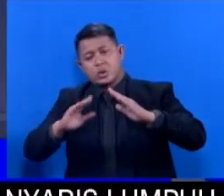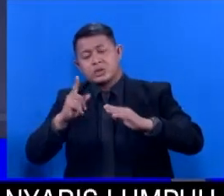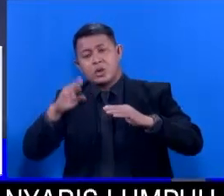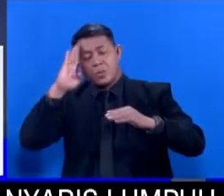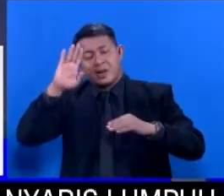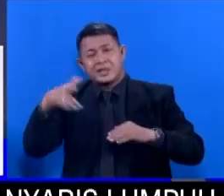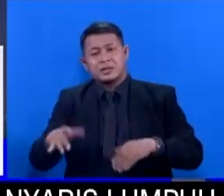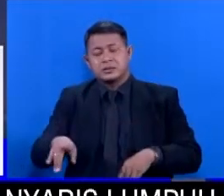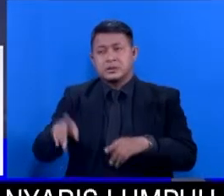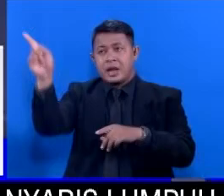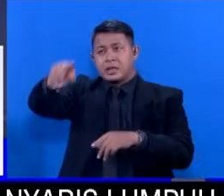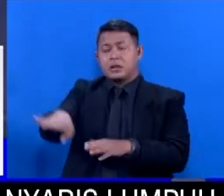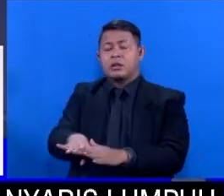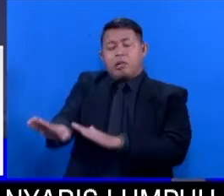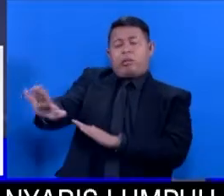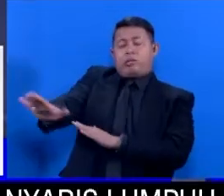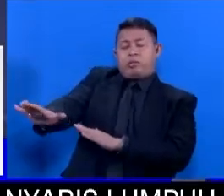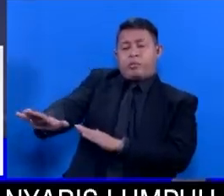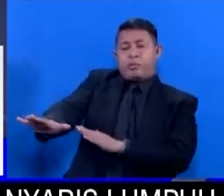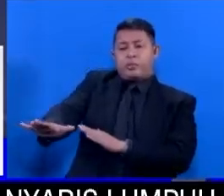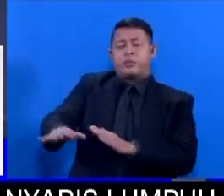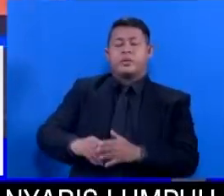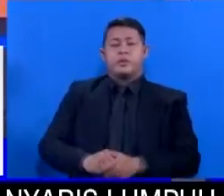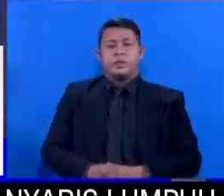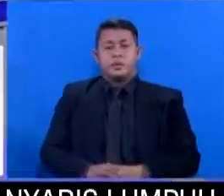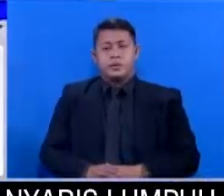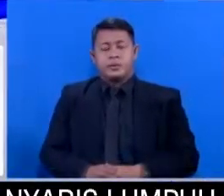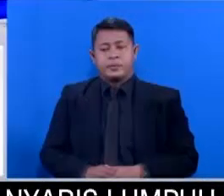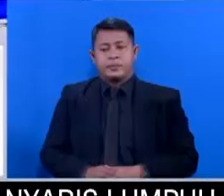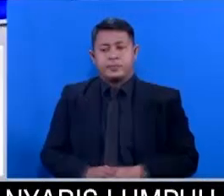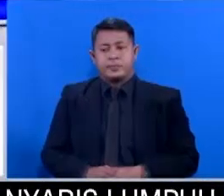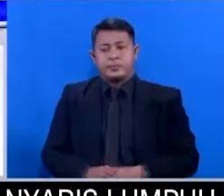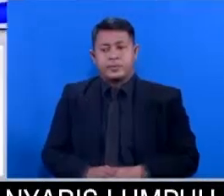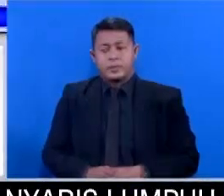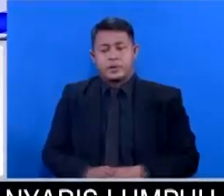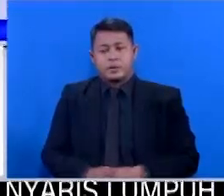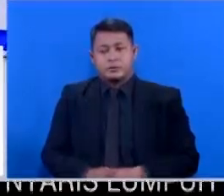pria tewas tersengat listrik saat memperbaiki kebocoran kantornya. Kita lihat.